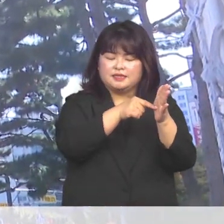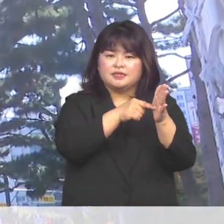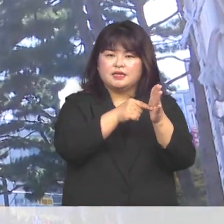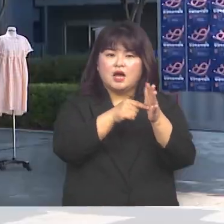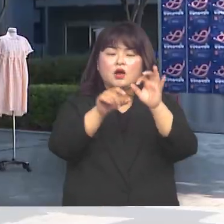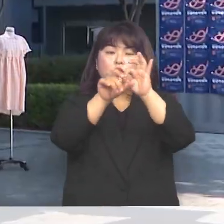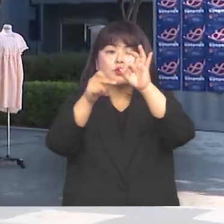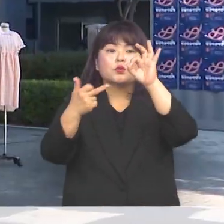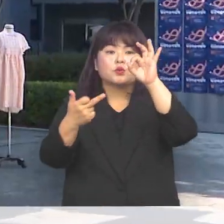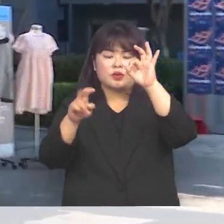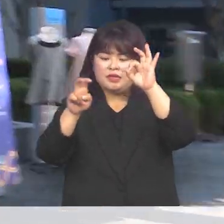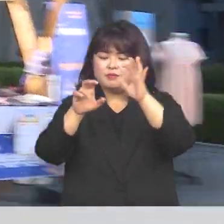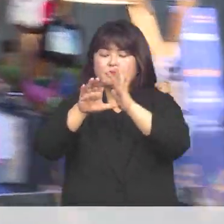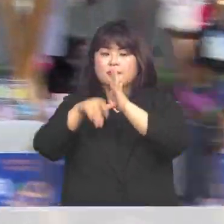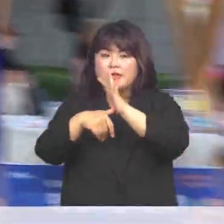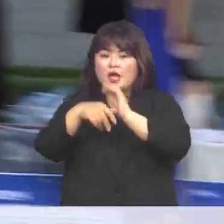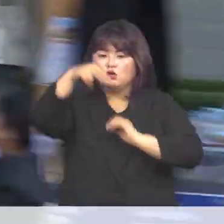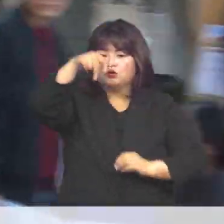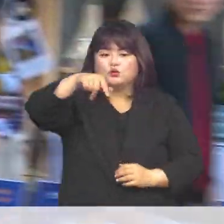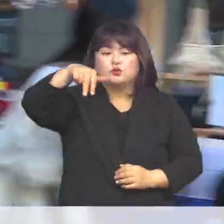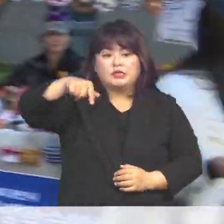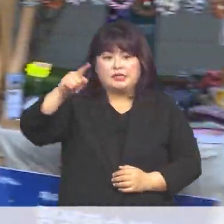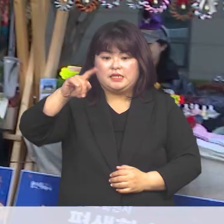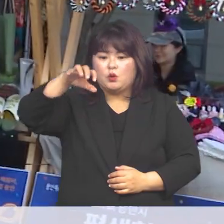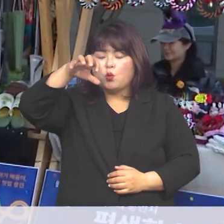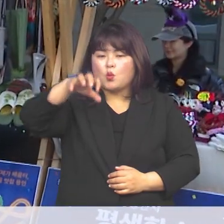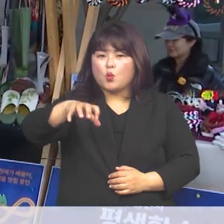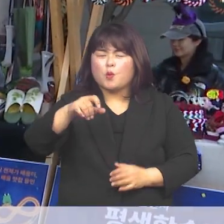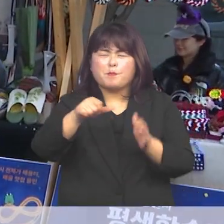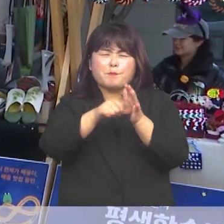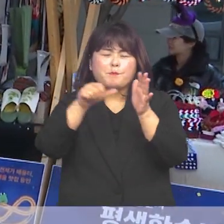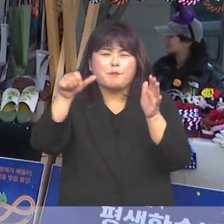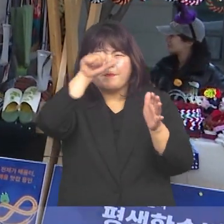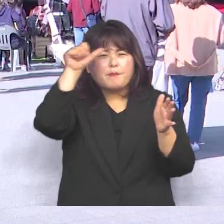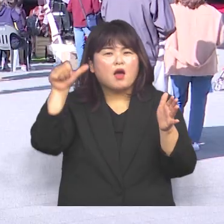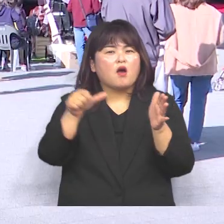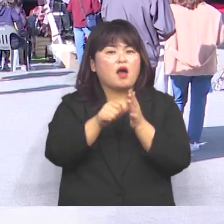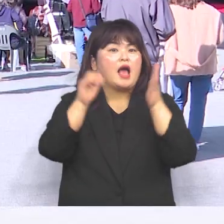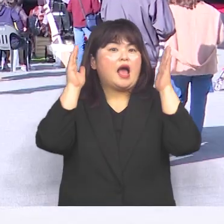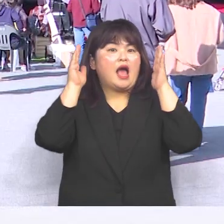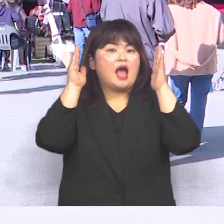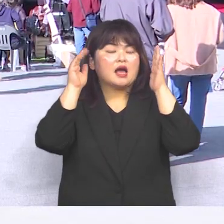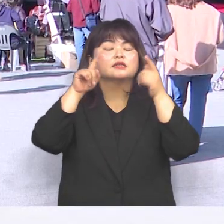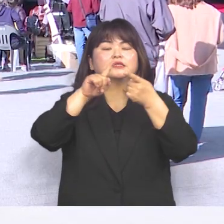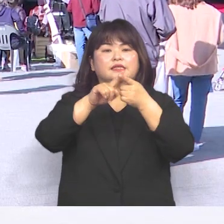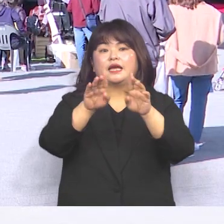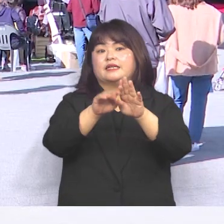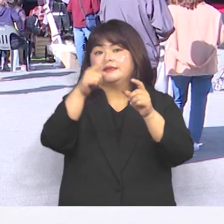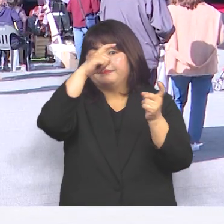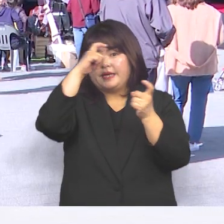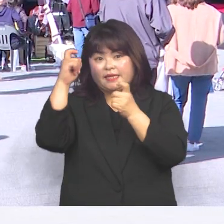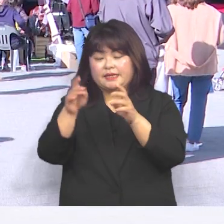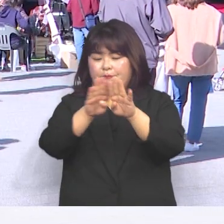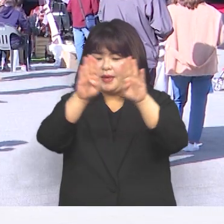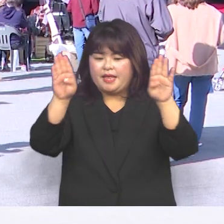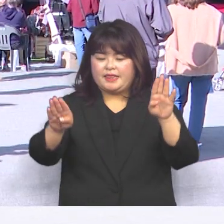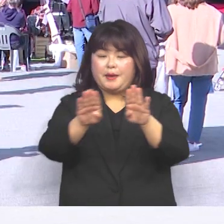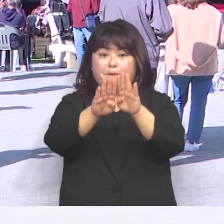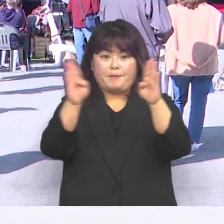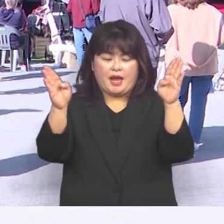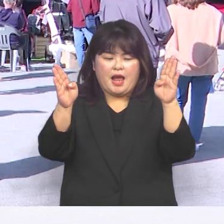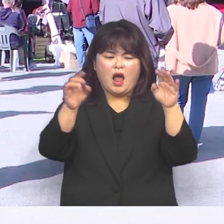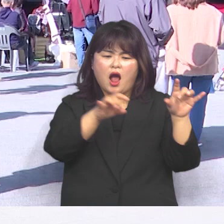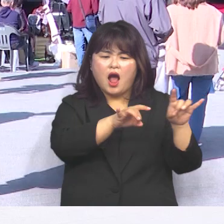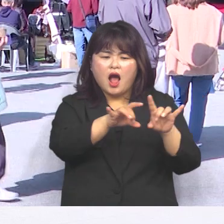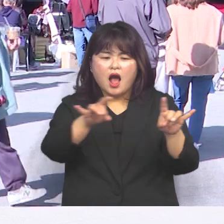수지구청 광장에서 제4회 용인시 평생학습 박람회를 개최했습니다. 우리 시민들께서 각종 동아리